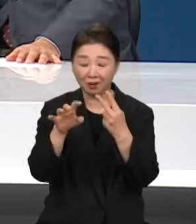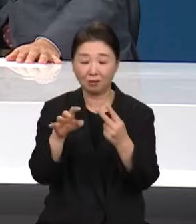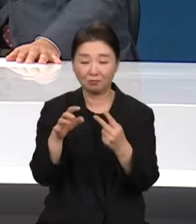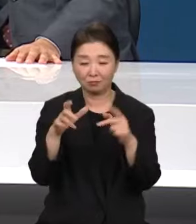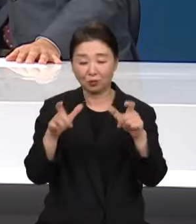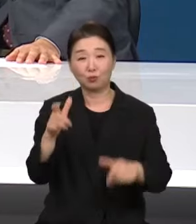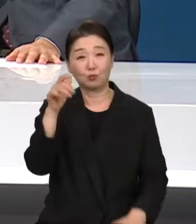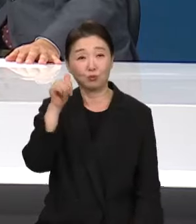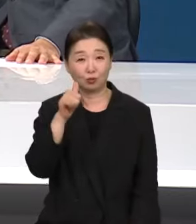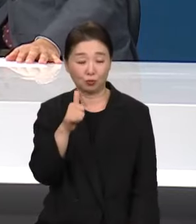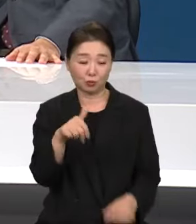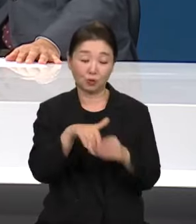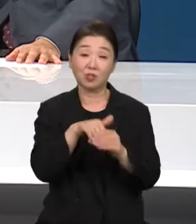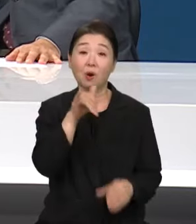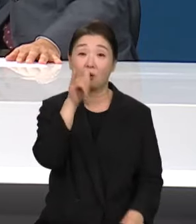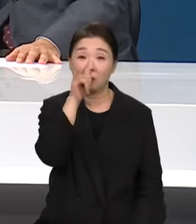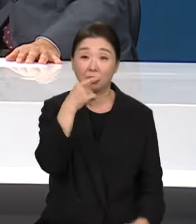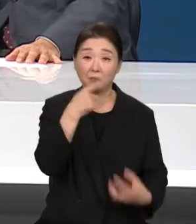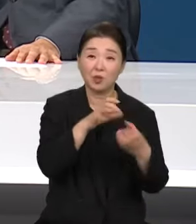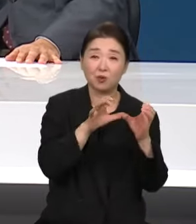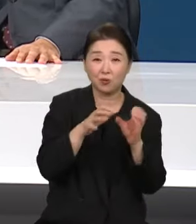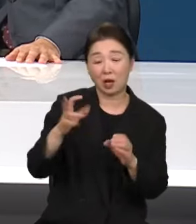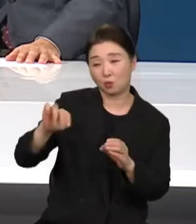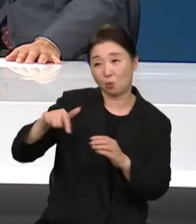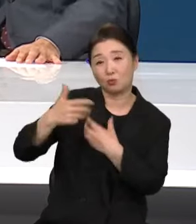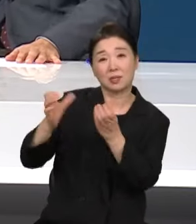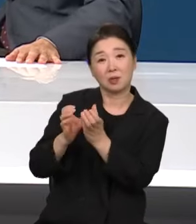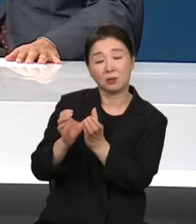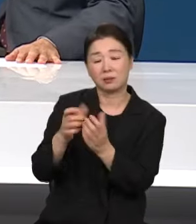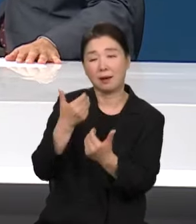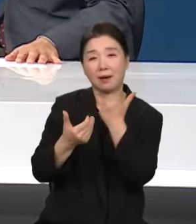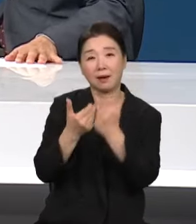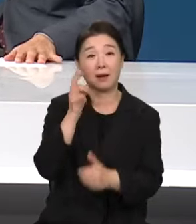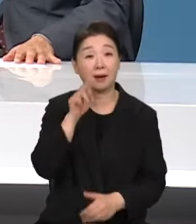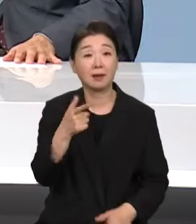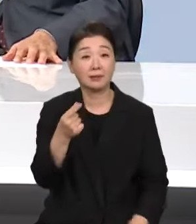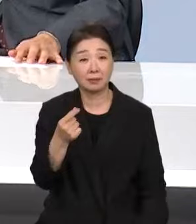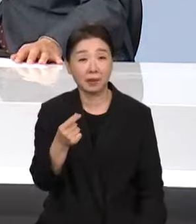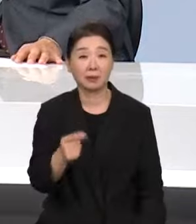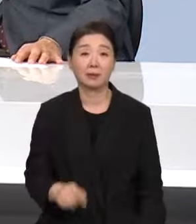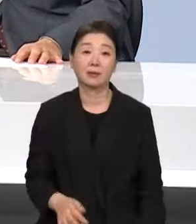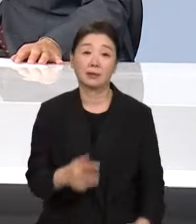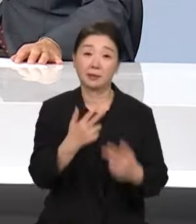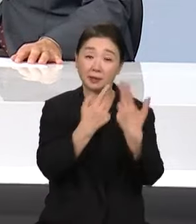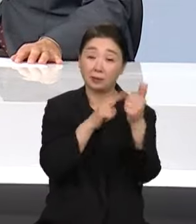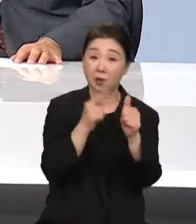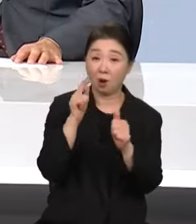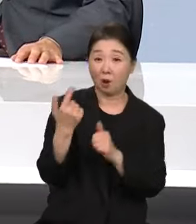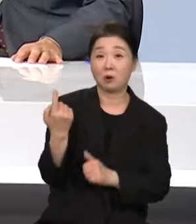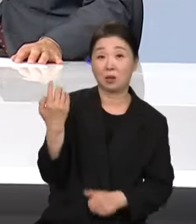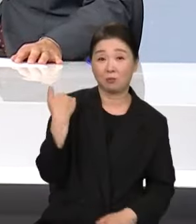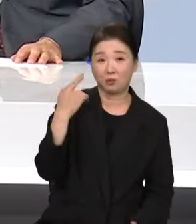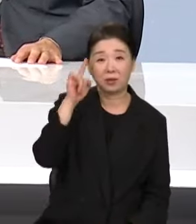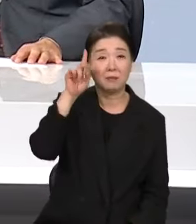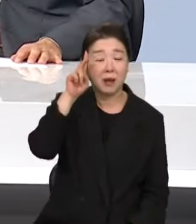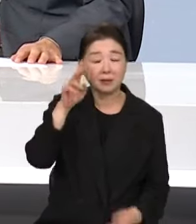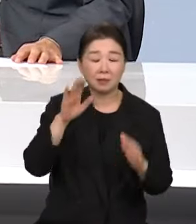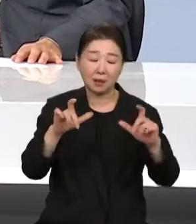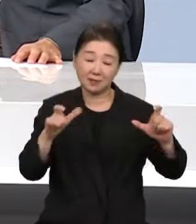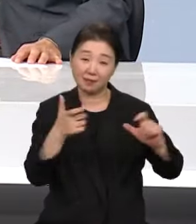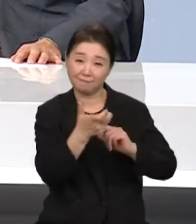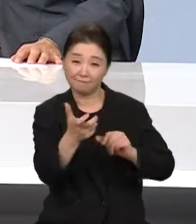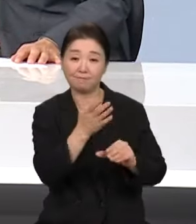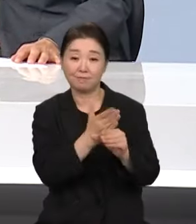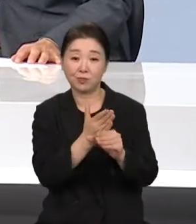앞두고 민주당과 조국 혁신당 간의 경쟁이 심화되고 있습니다 좀 보면서 설명을 드릴게요 이재명 대표 어제부터 1박 1 정도 지역 일정을 하고